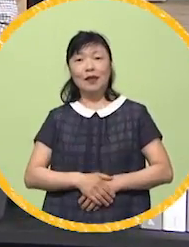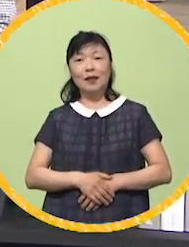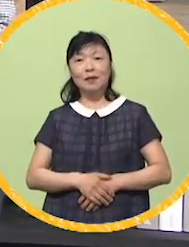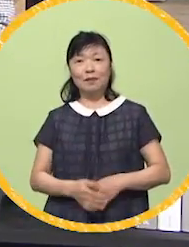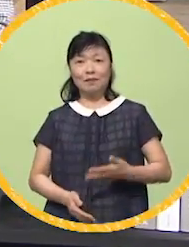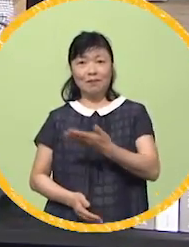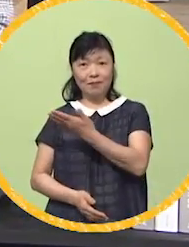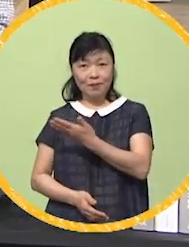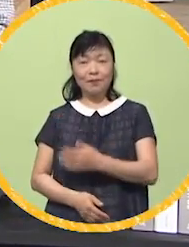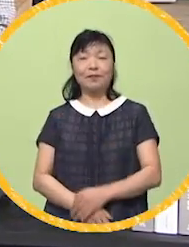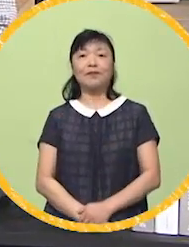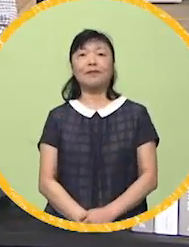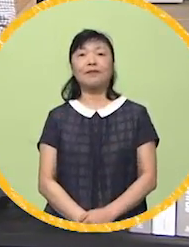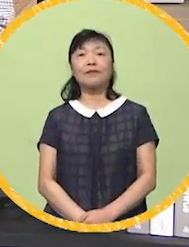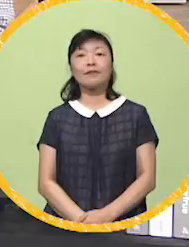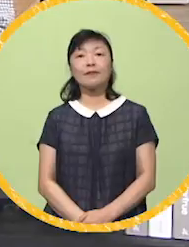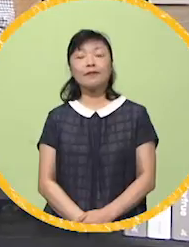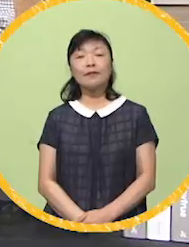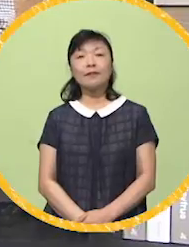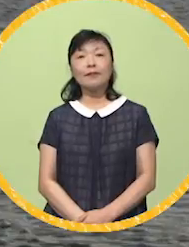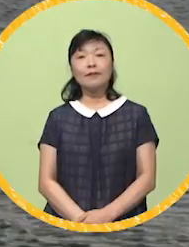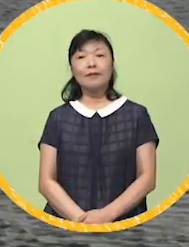VTR キュ